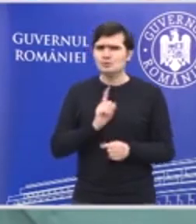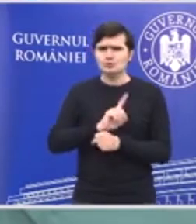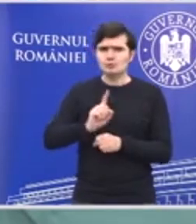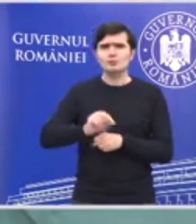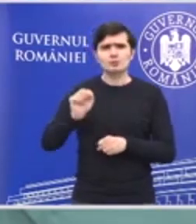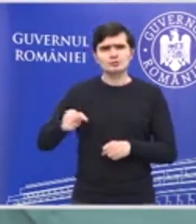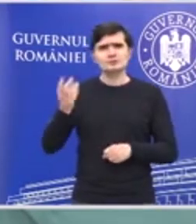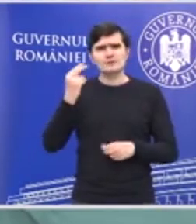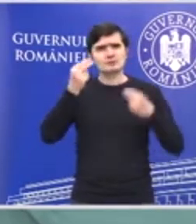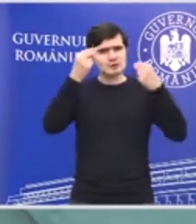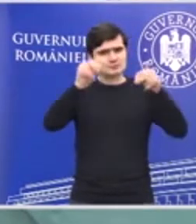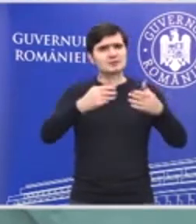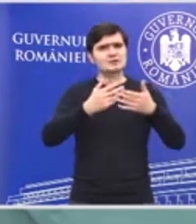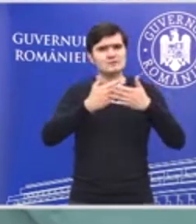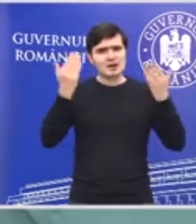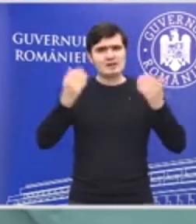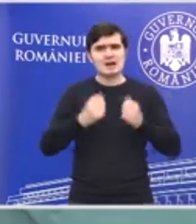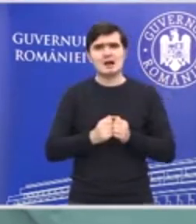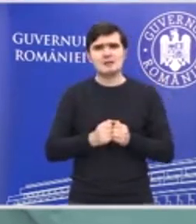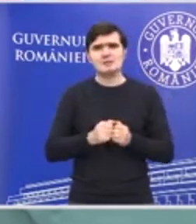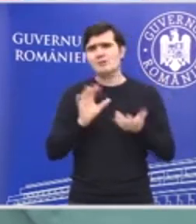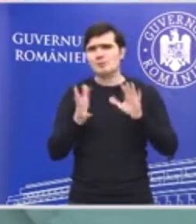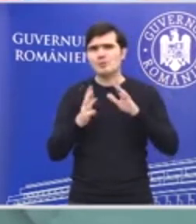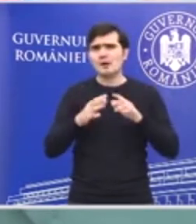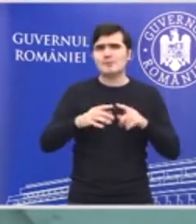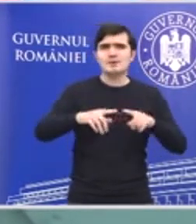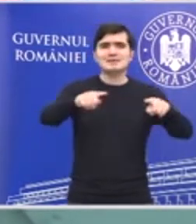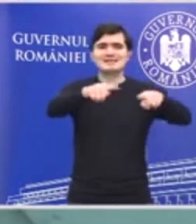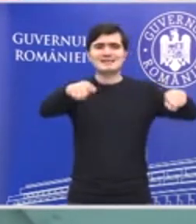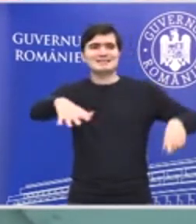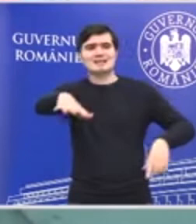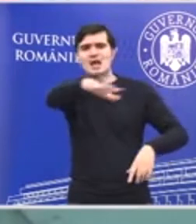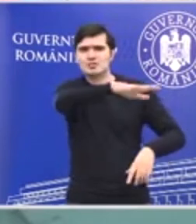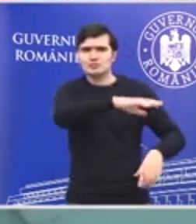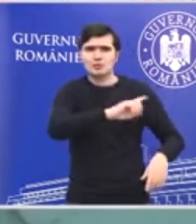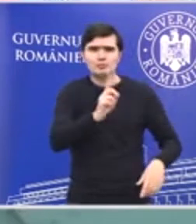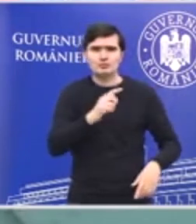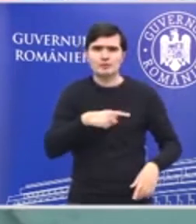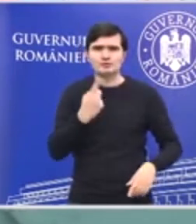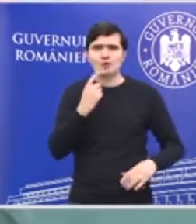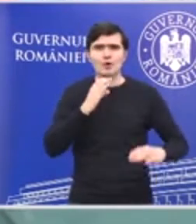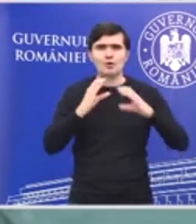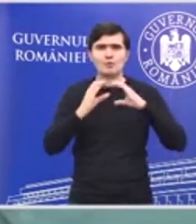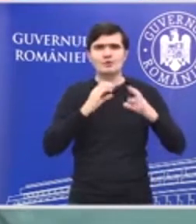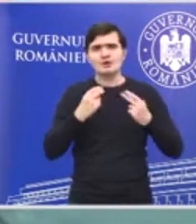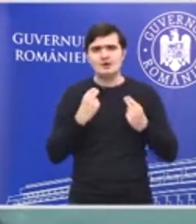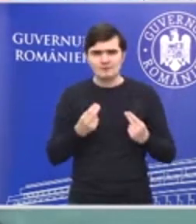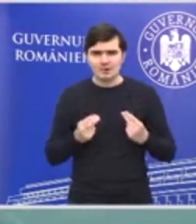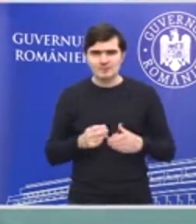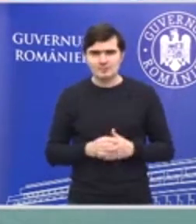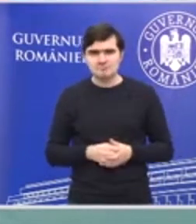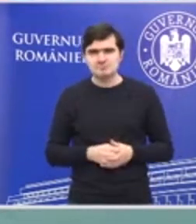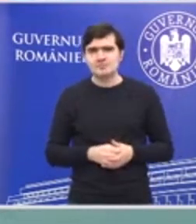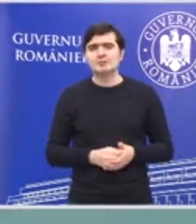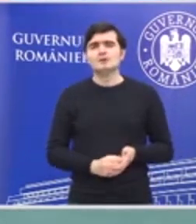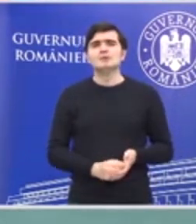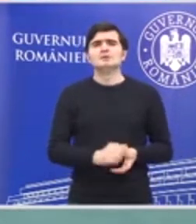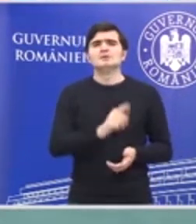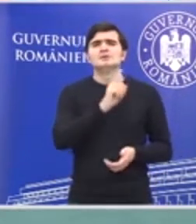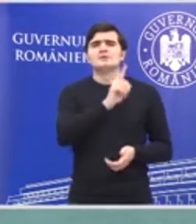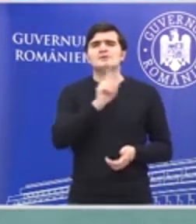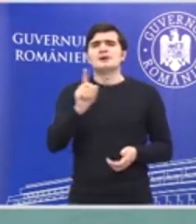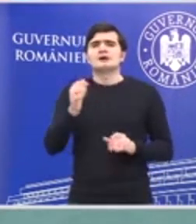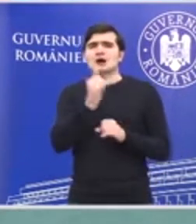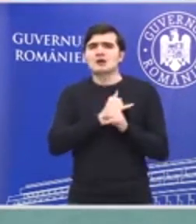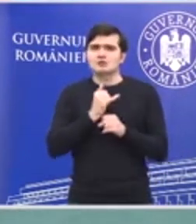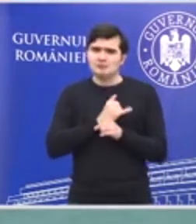au fost transmise foarte clar, dar probabil că în teritoriu nu există o comunicare foarte bună. Fiecare județ